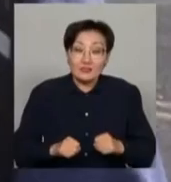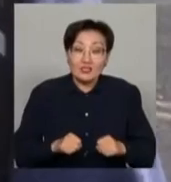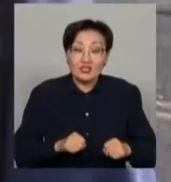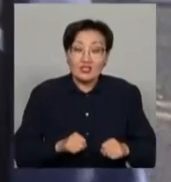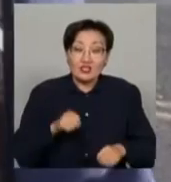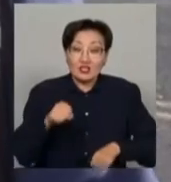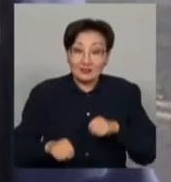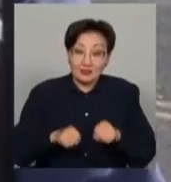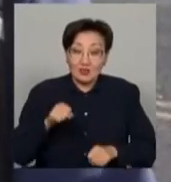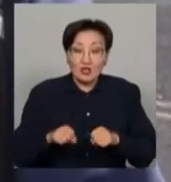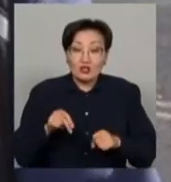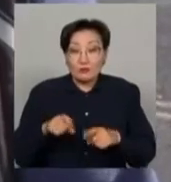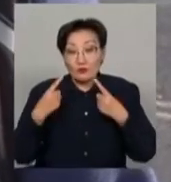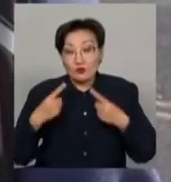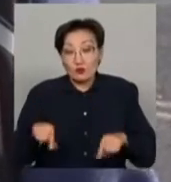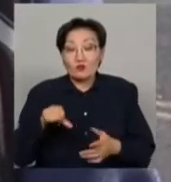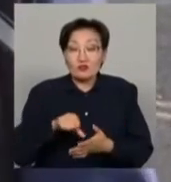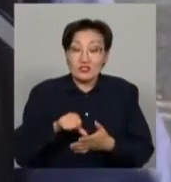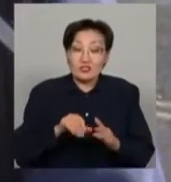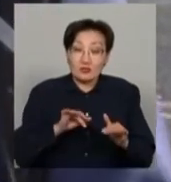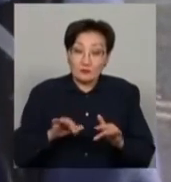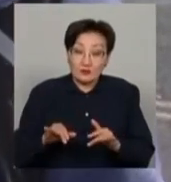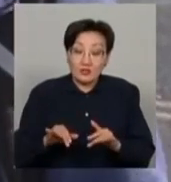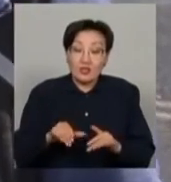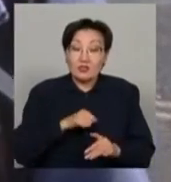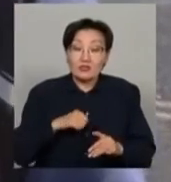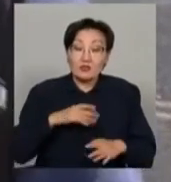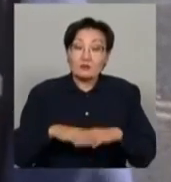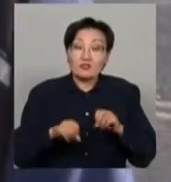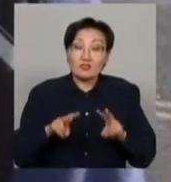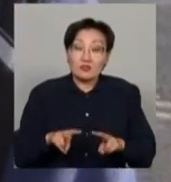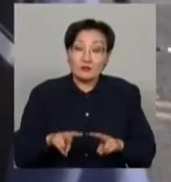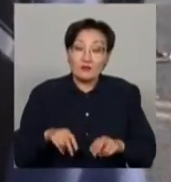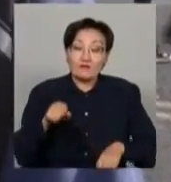других участников на самых профессиональных великах.